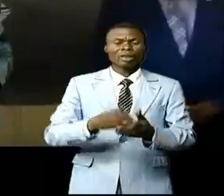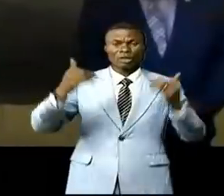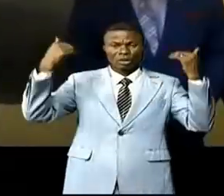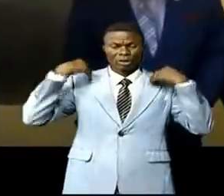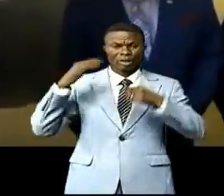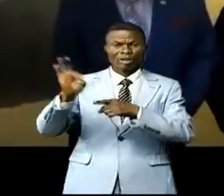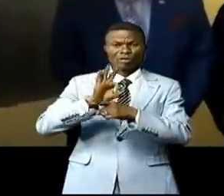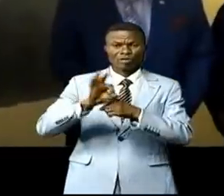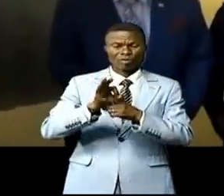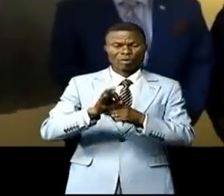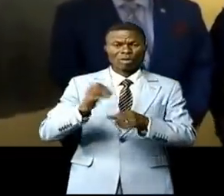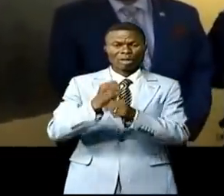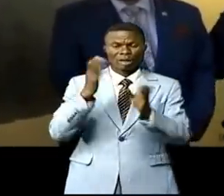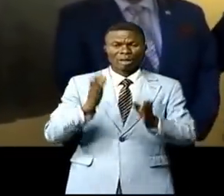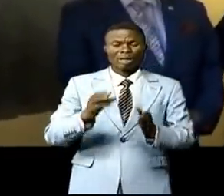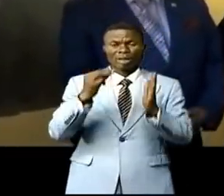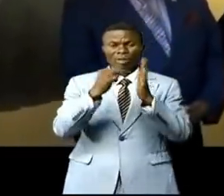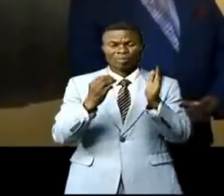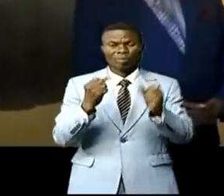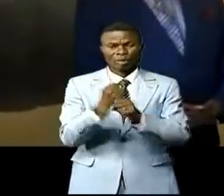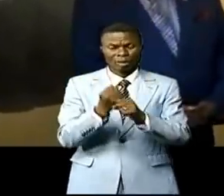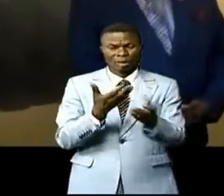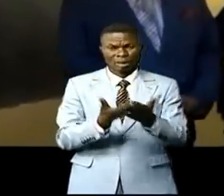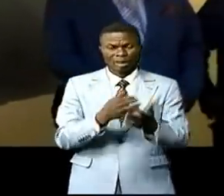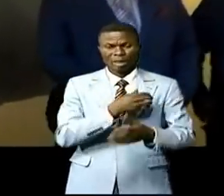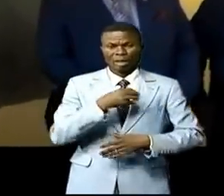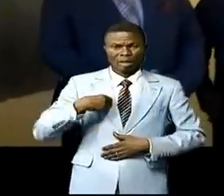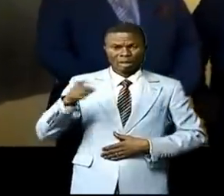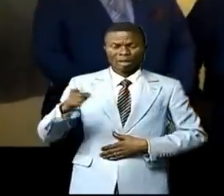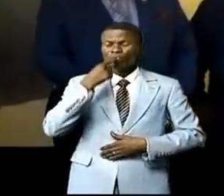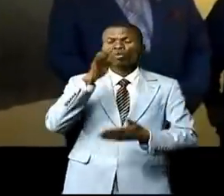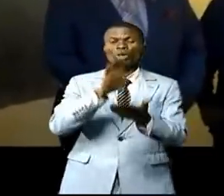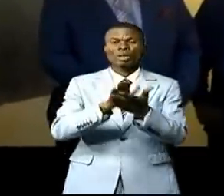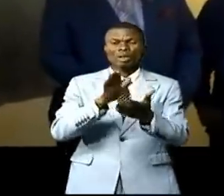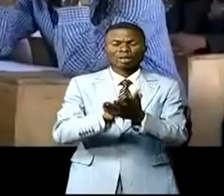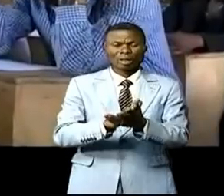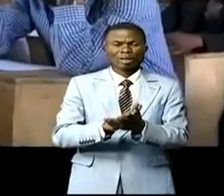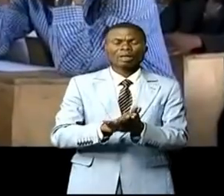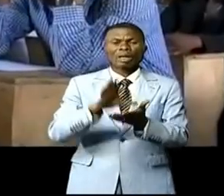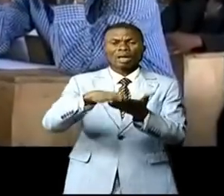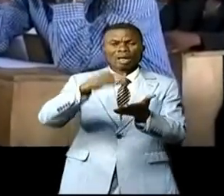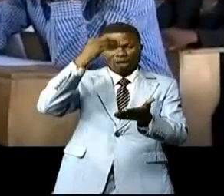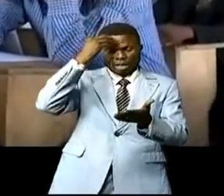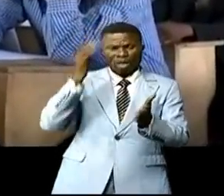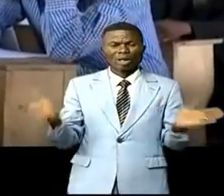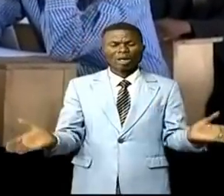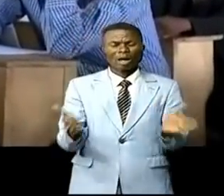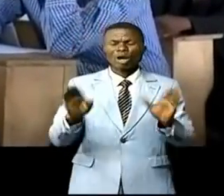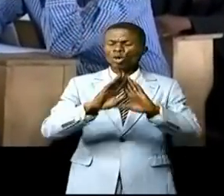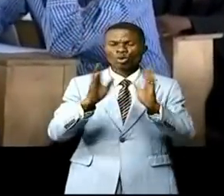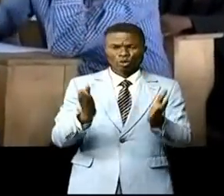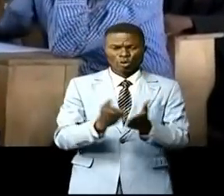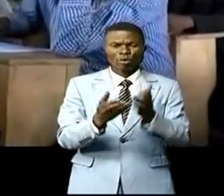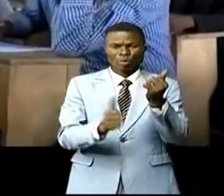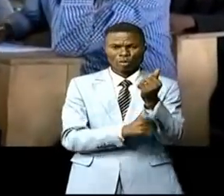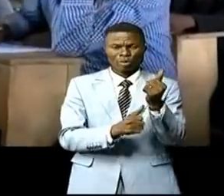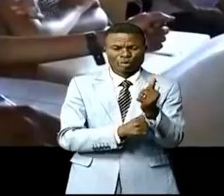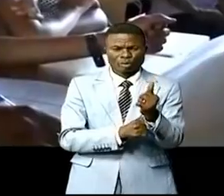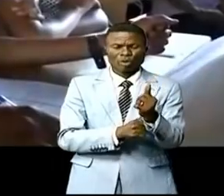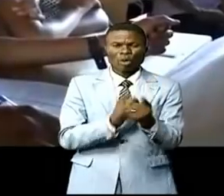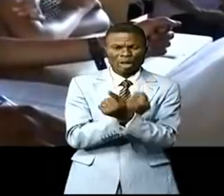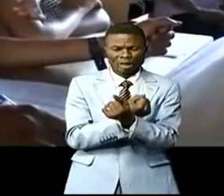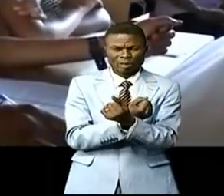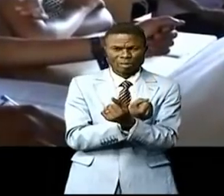formation professionnelle et métier, Antoinette Kipoulou-Kabenga, a félicité les apprenants et les a encouragés à prendre au sérieux